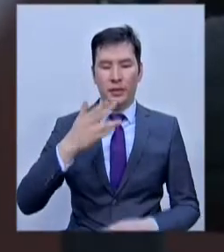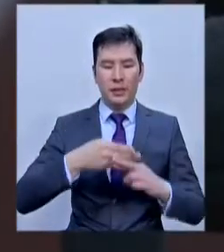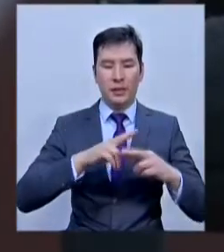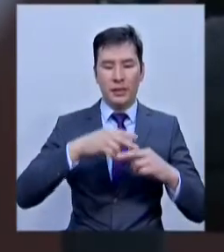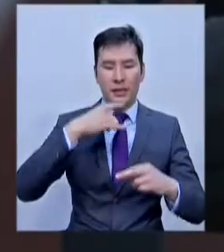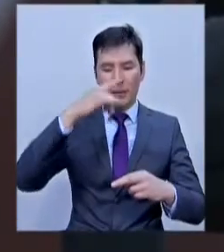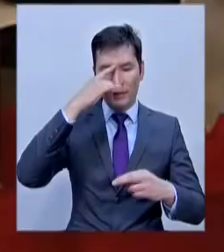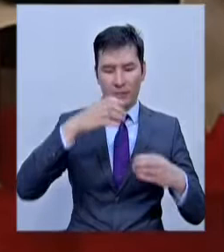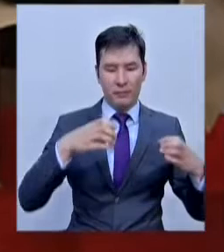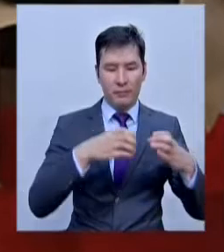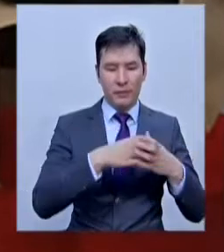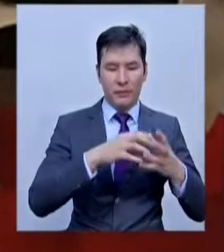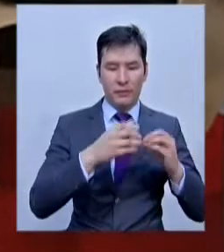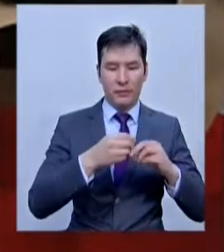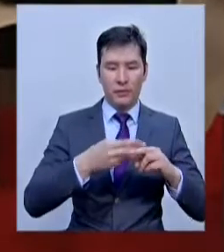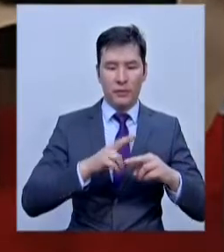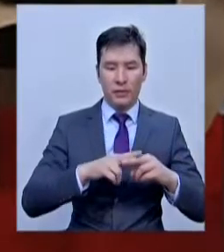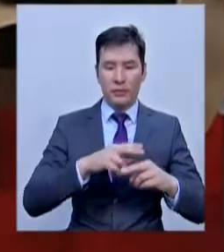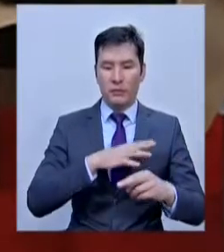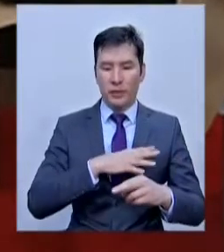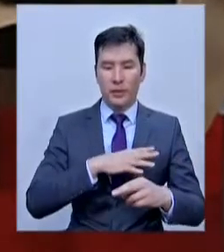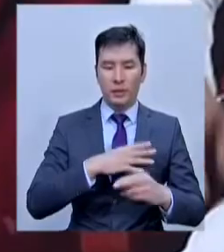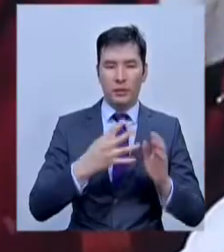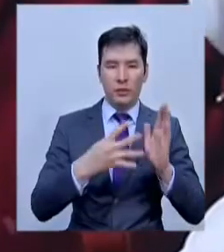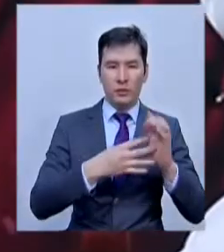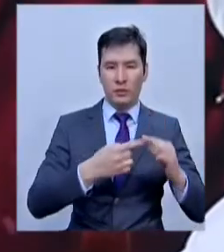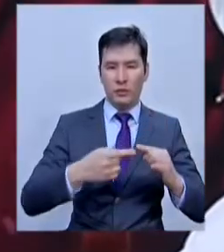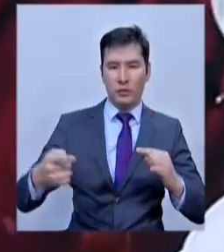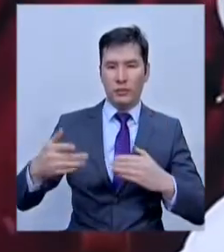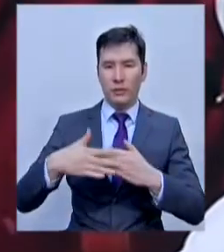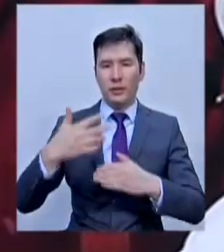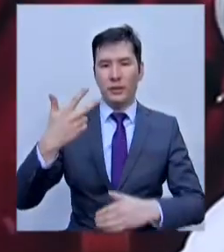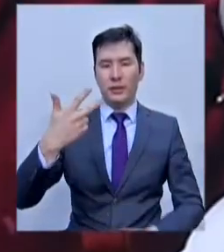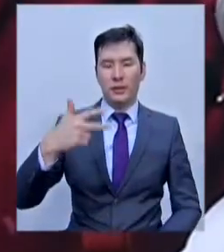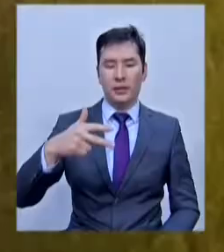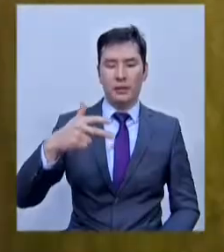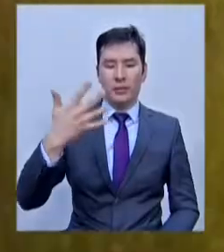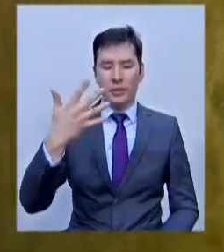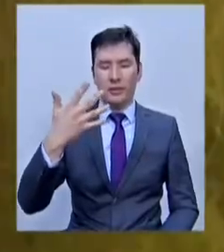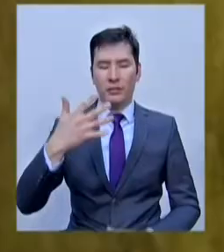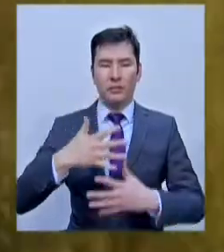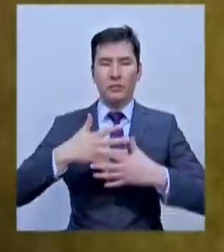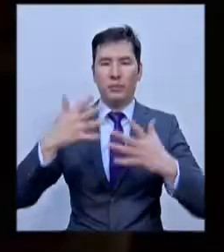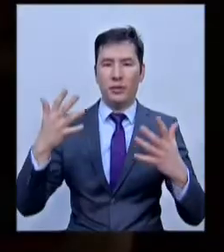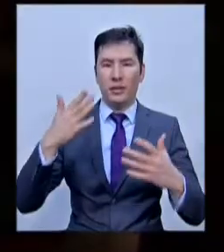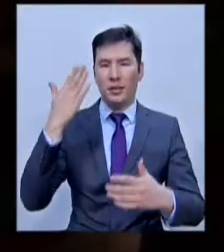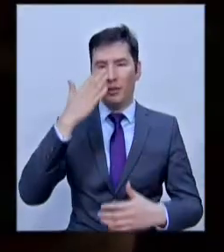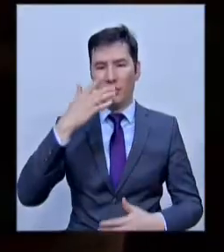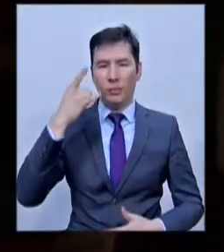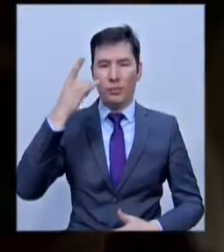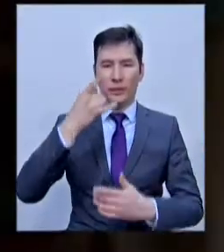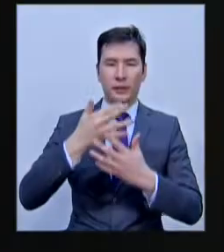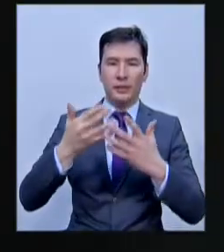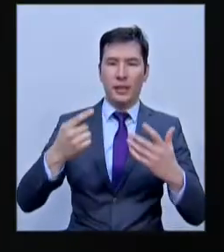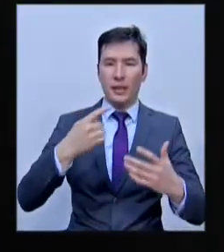9 жыл ішінде қор 35 шетелдік фильмді қазақшаға дубляждаған. Сондай-ақ шетелдік бұл фильмге қазақстандық намат каскадерлер